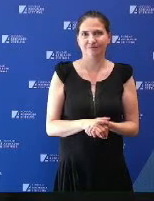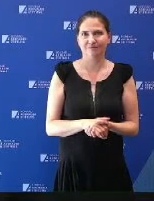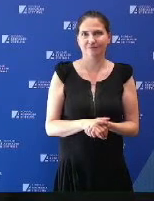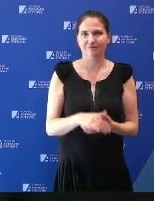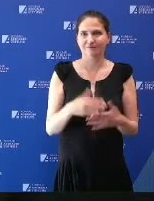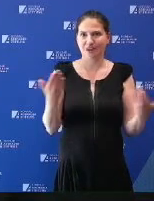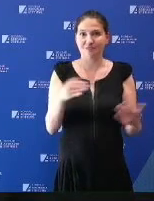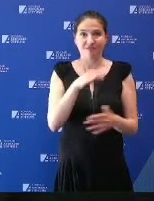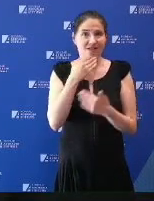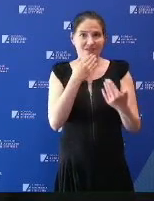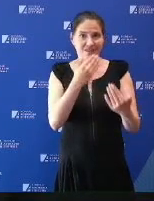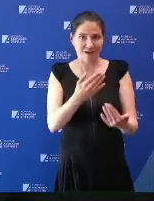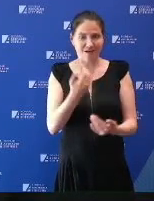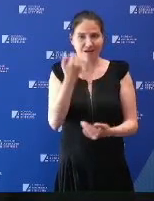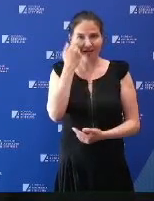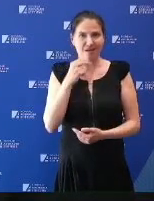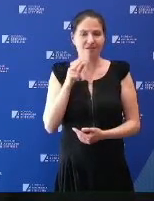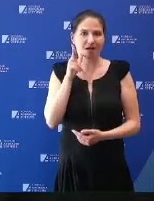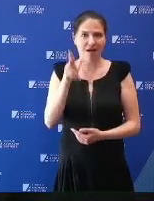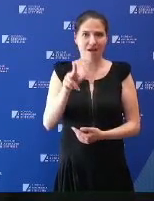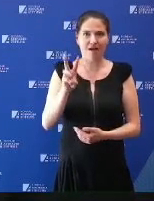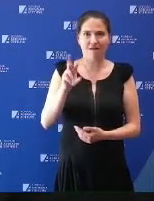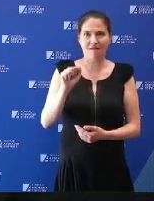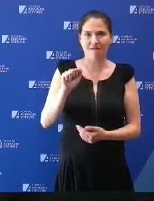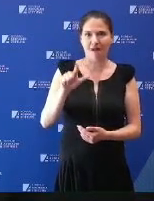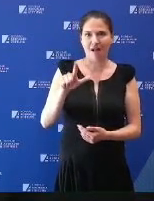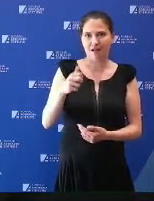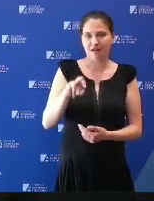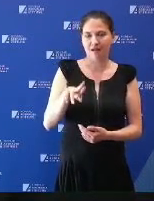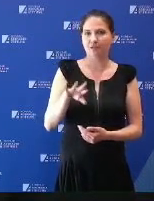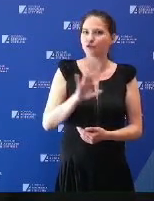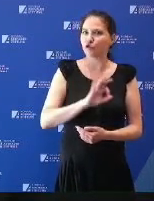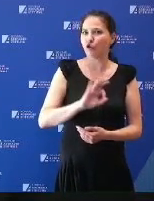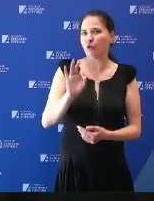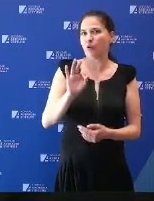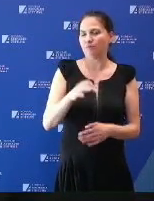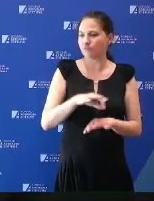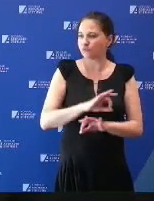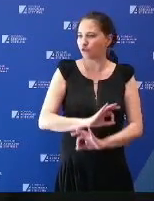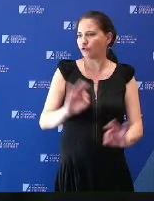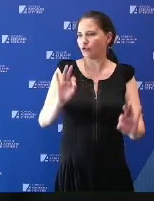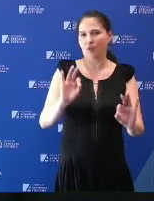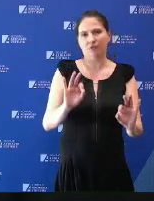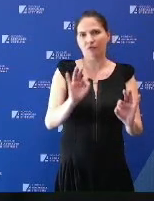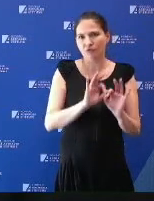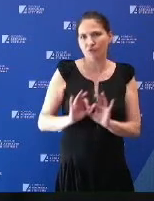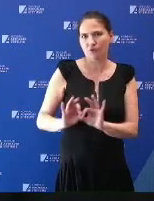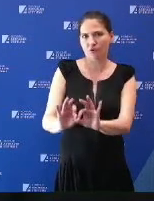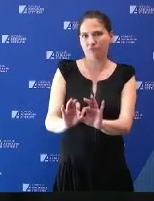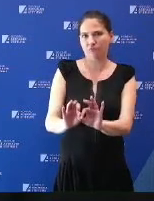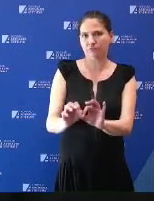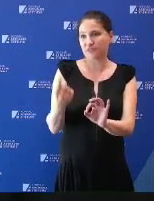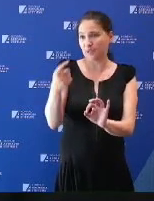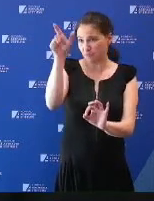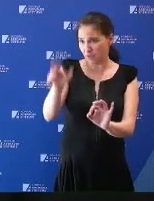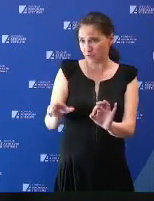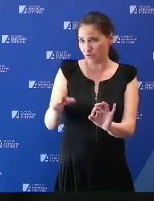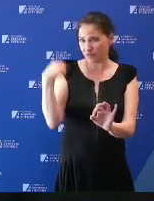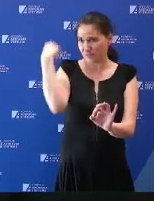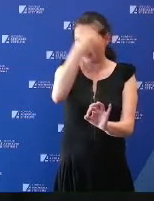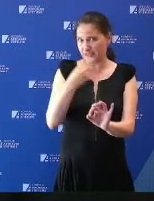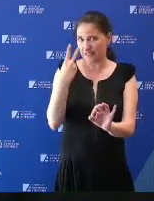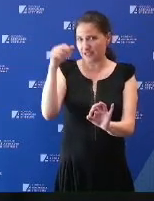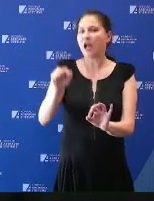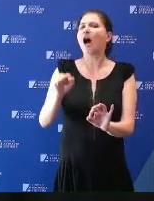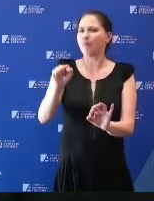Ja, vielen Dank, lieber Herr Walter, für die tolle Führung. Auch wenn wir ihn jetzt nicht gesehen haben, kann ich sagen, Herrn Walter gibt es